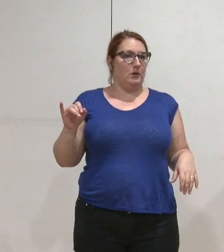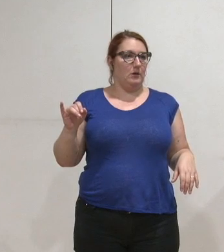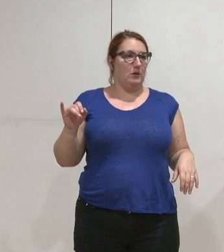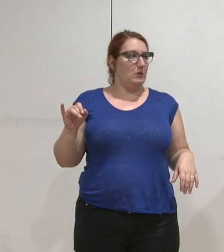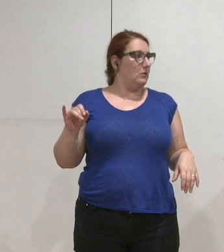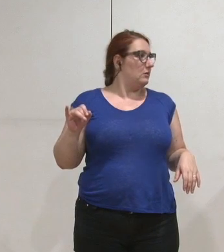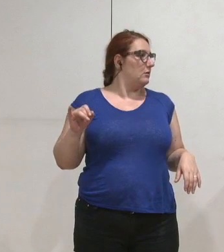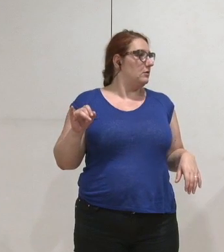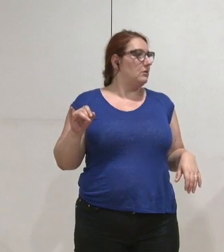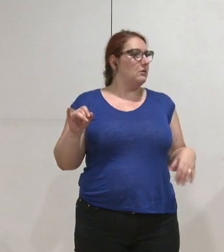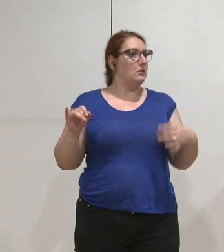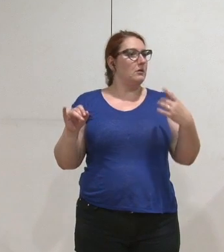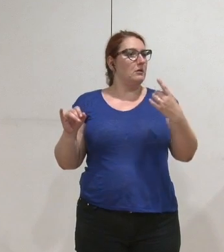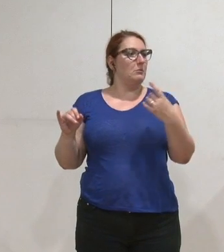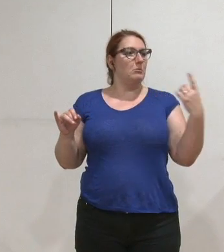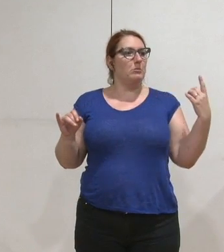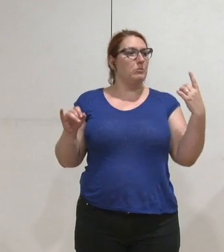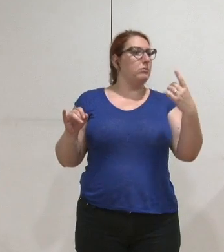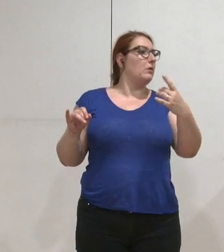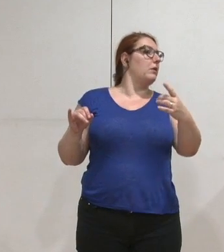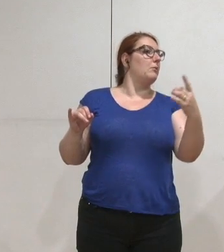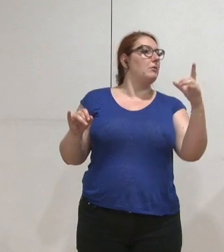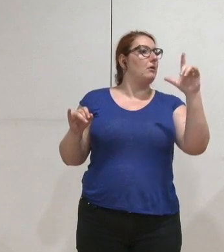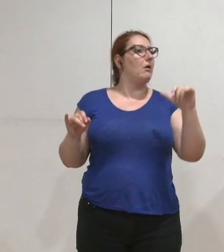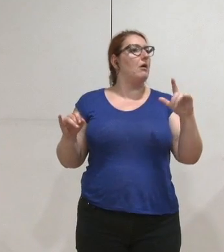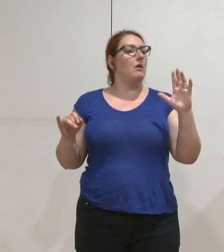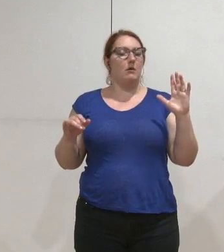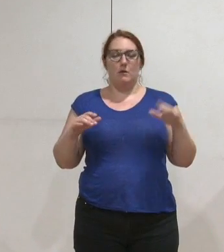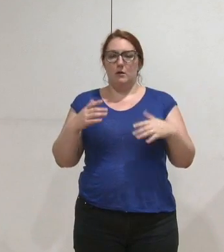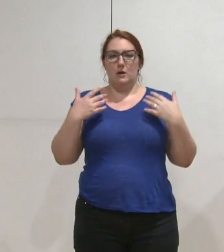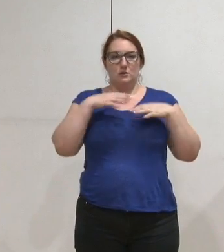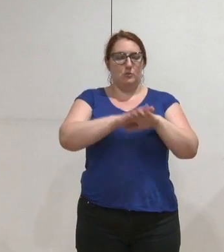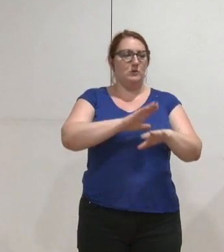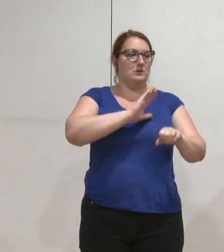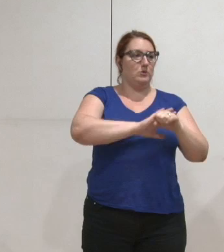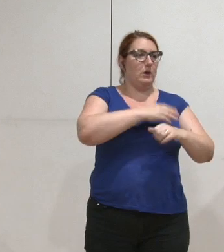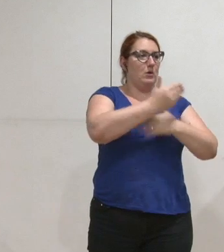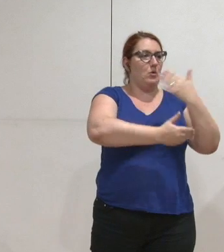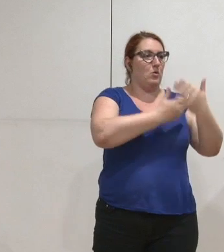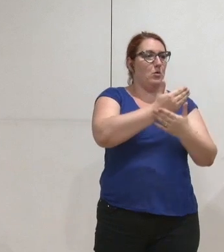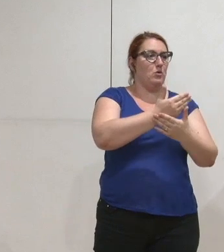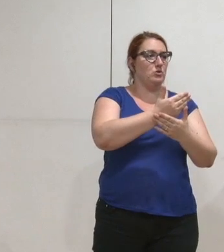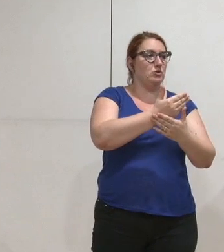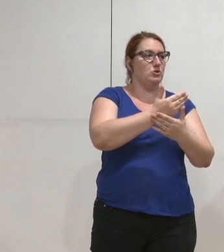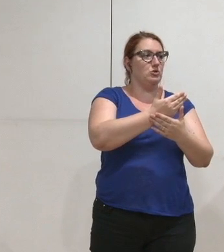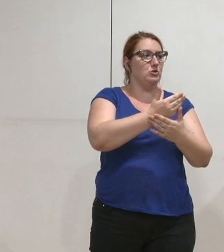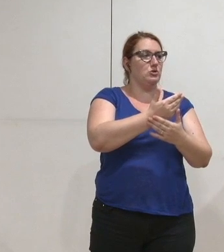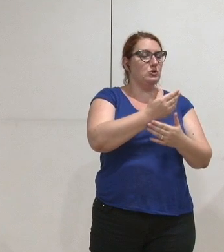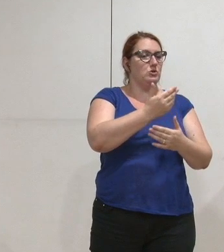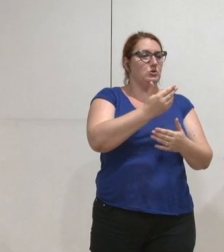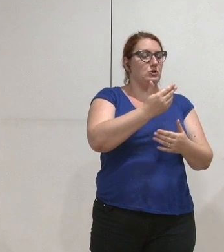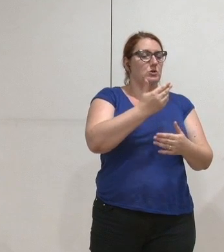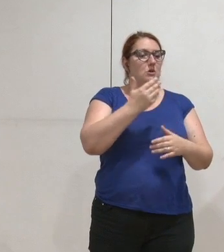fait do avoir un téléphone portable là-bas c'esta mieux comme ça rassemblement citoyen de la gauche et écologistes rassemblement de gauche et de progrès délibération adopté